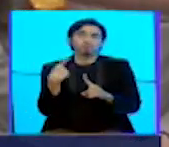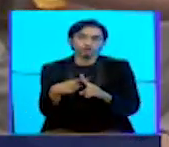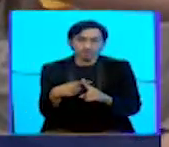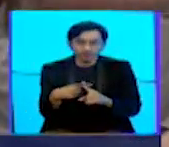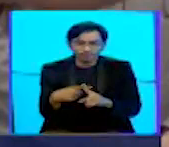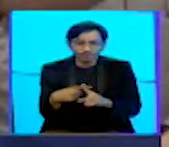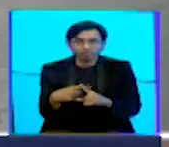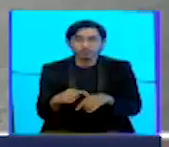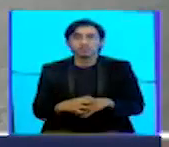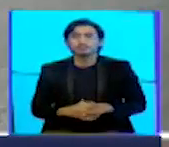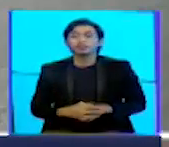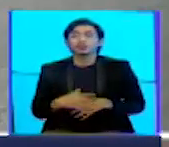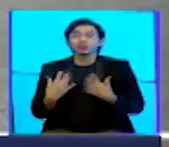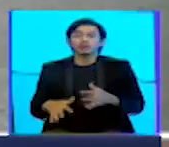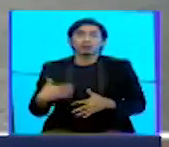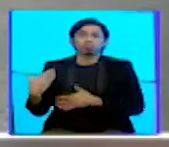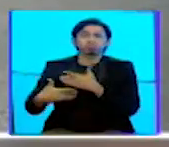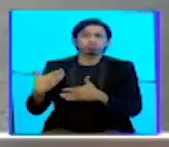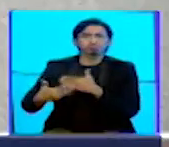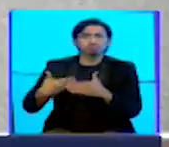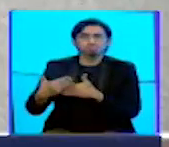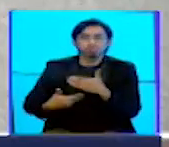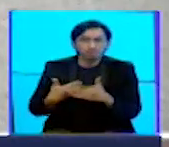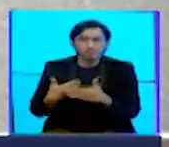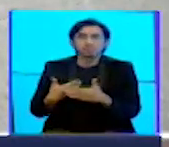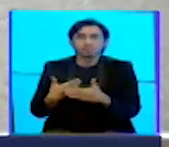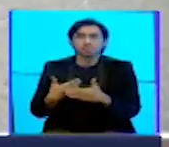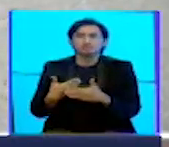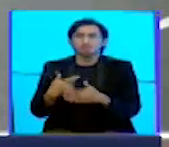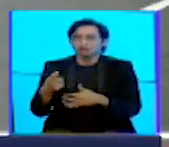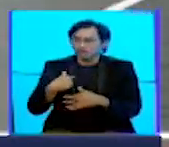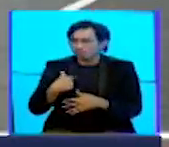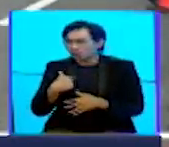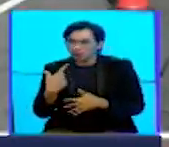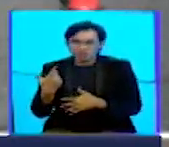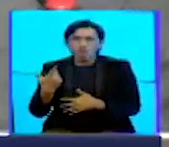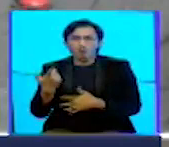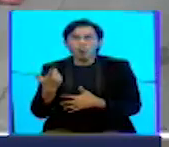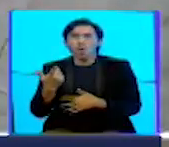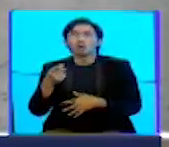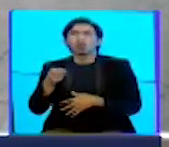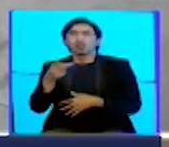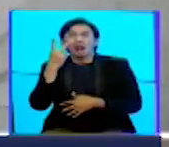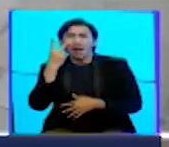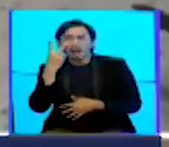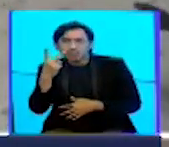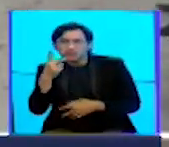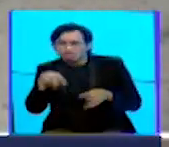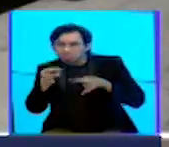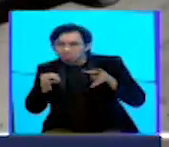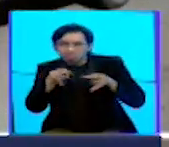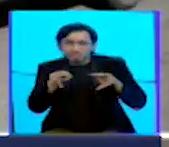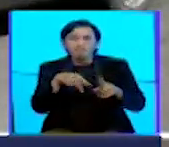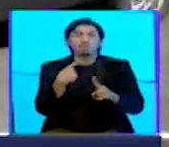masih lolos, pada saat penyekatan masih lolos, itu kalau sudah sampai kampung, prosedur ditahan di karantina 5 hari kita